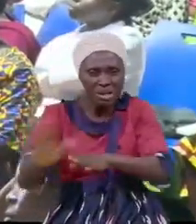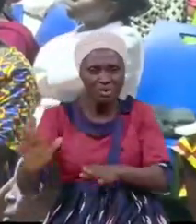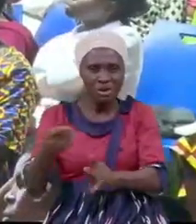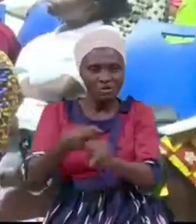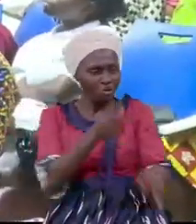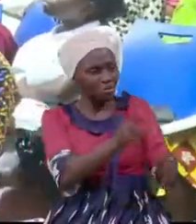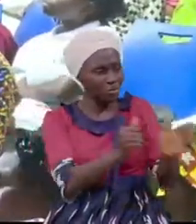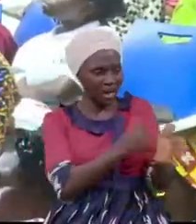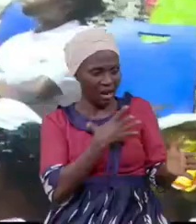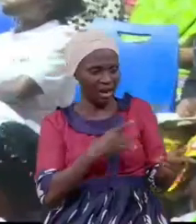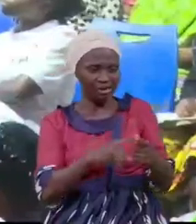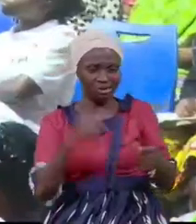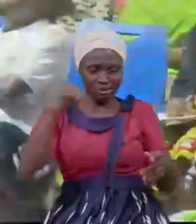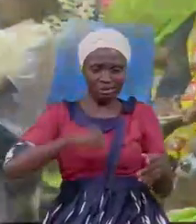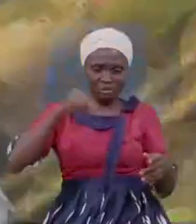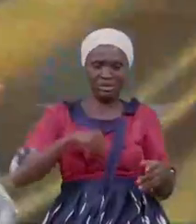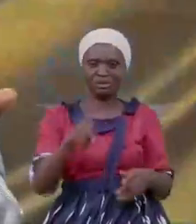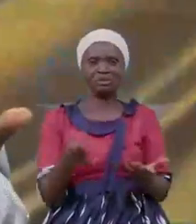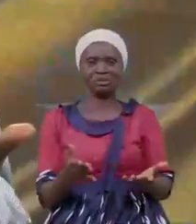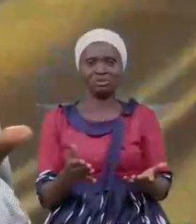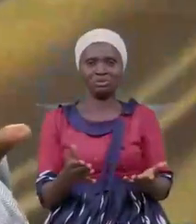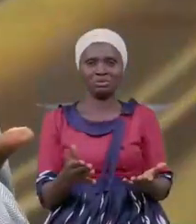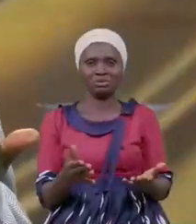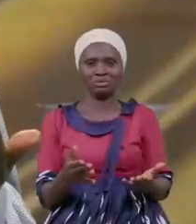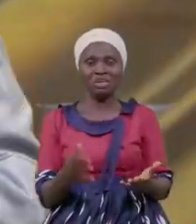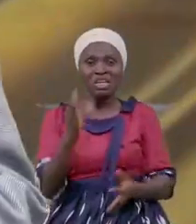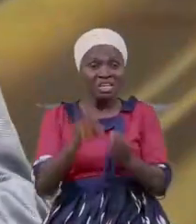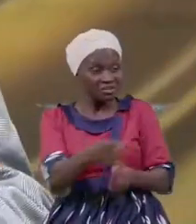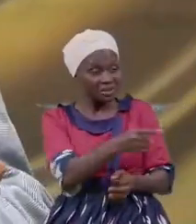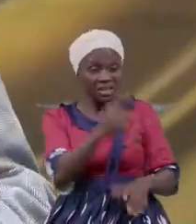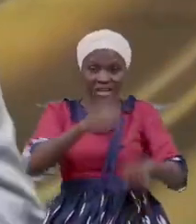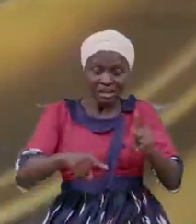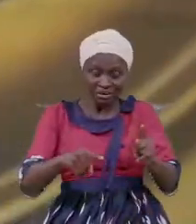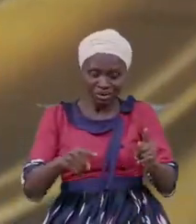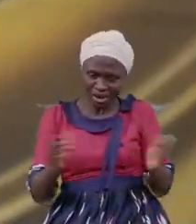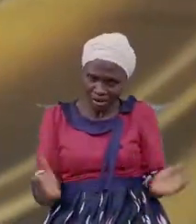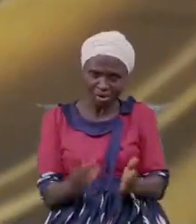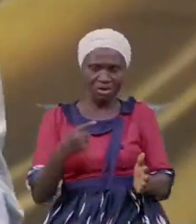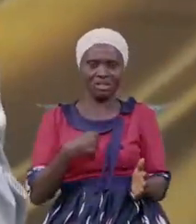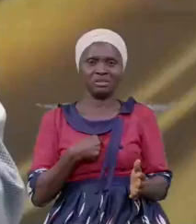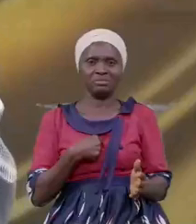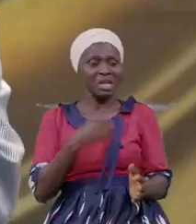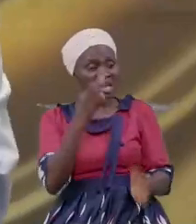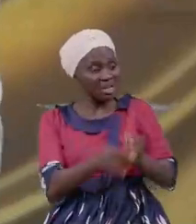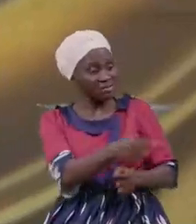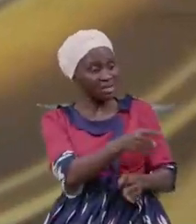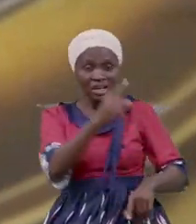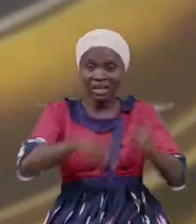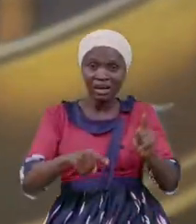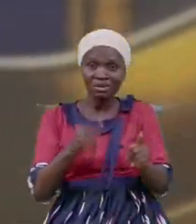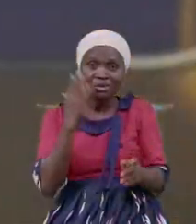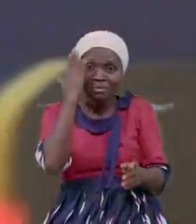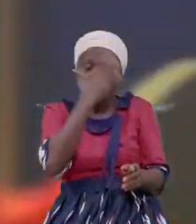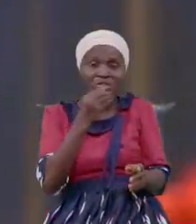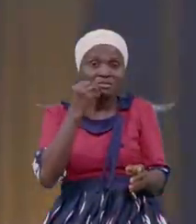condamnent si tu ne peux pas m'encourager je m'éloigne si tu ne peux pas embellir ma vie je vais